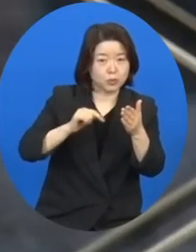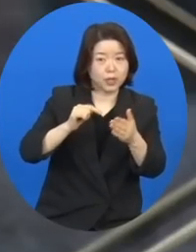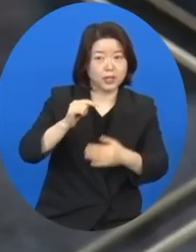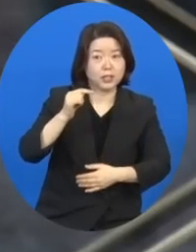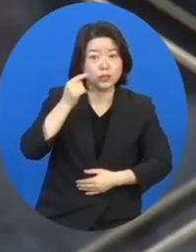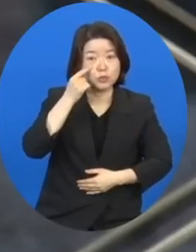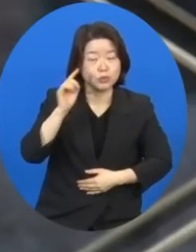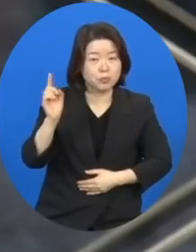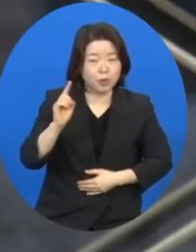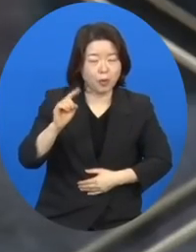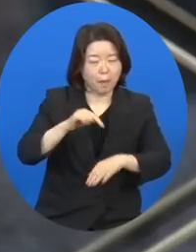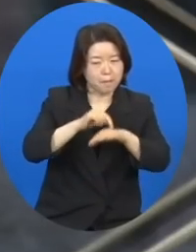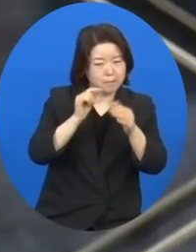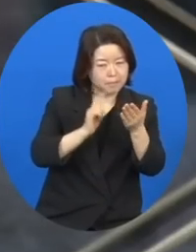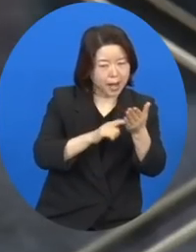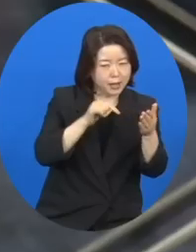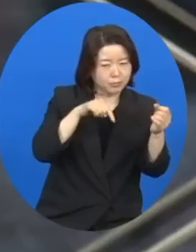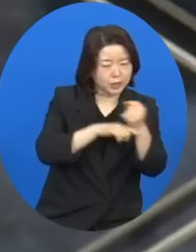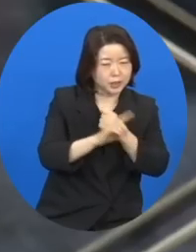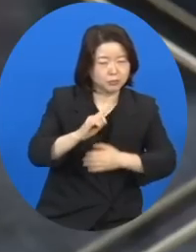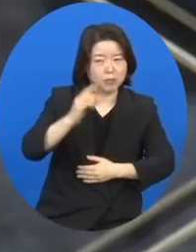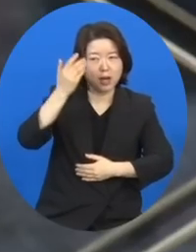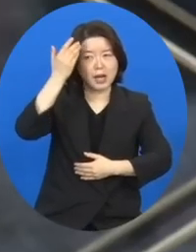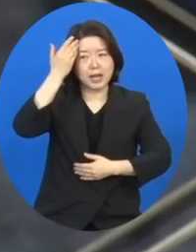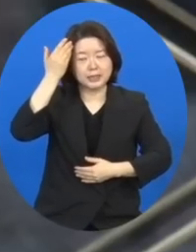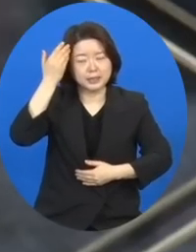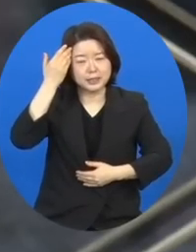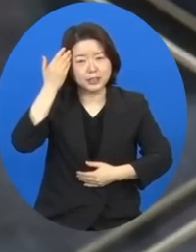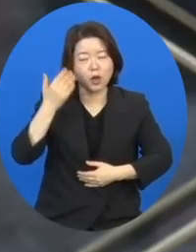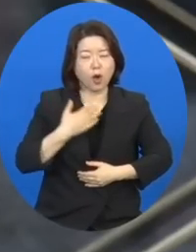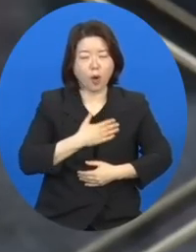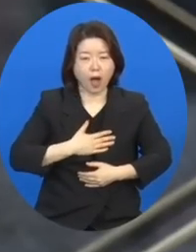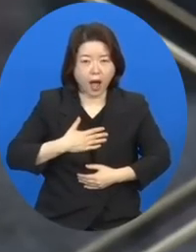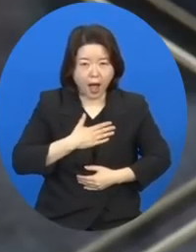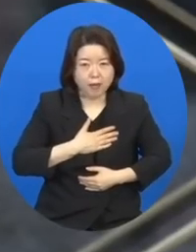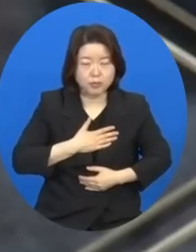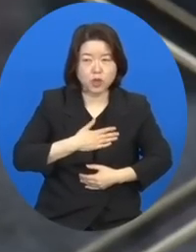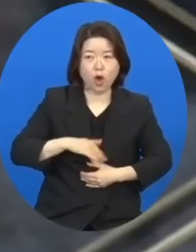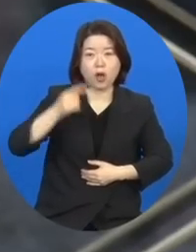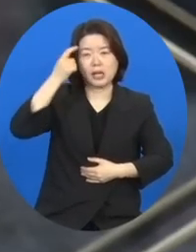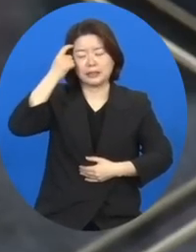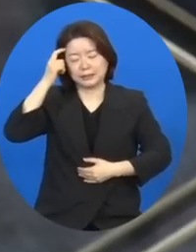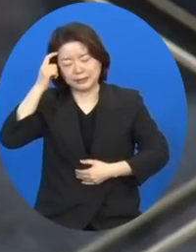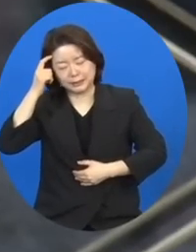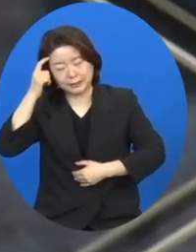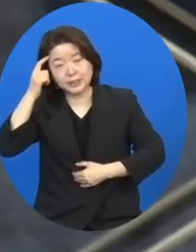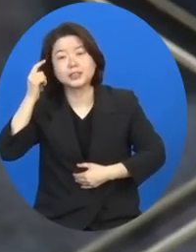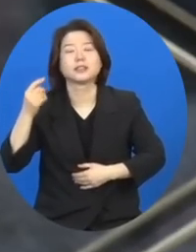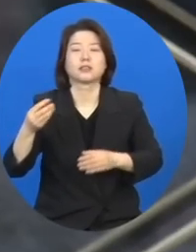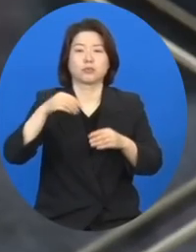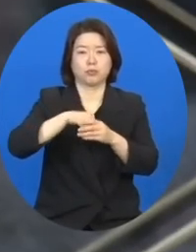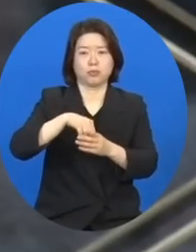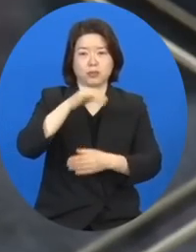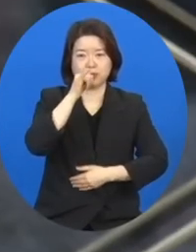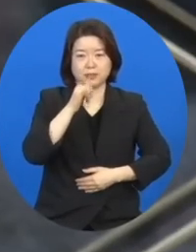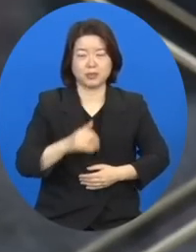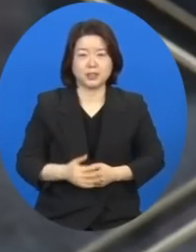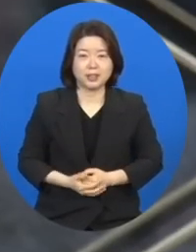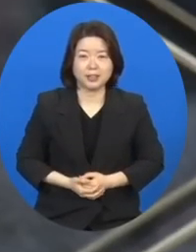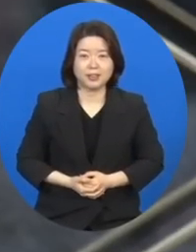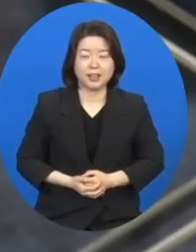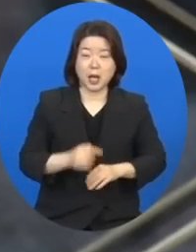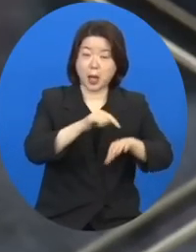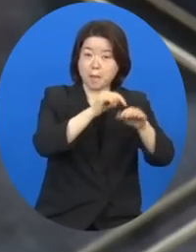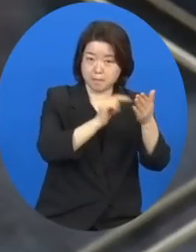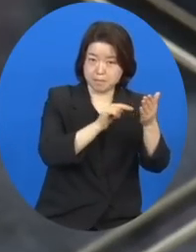마음이란 표현에는 지성과 감정과 그 다음에 의지가 담겨 있는 것이 마음입니다. 그래서